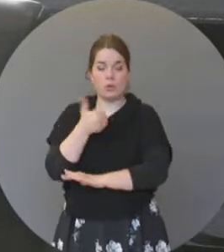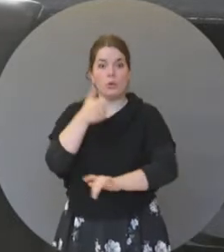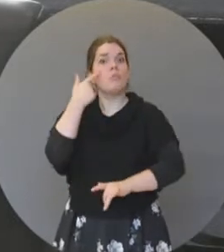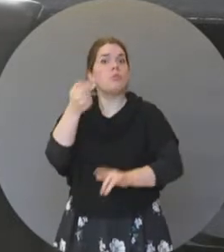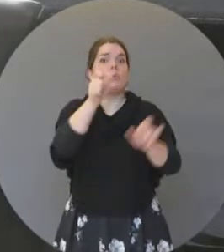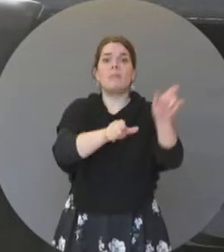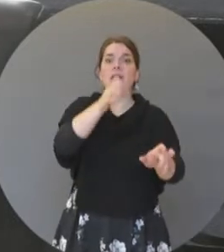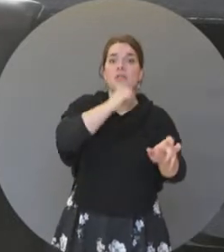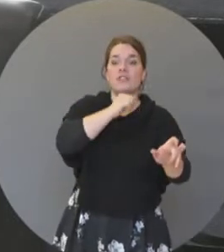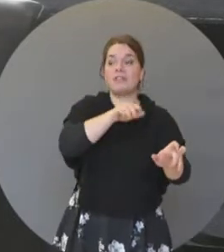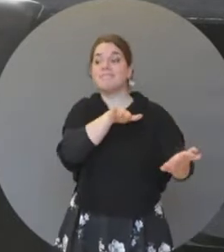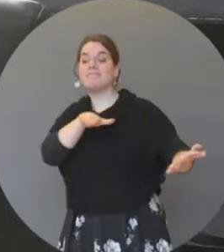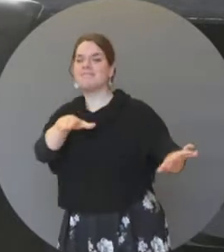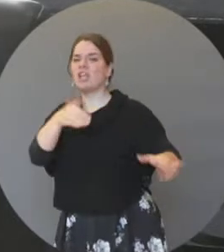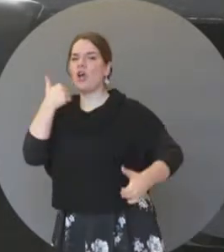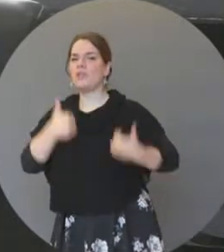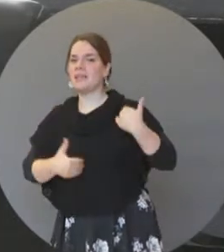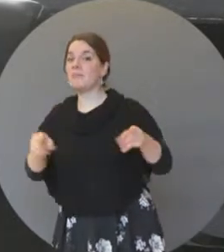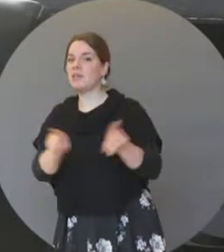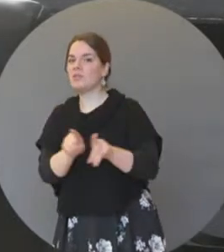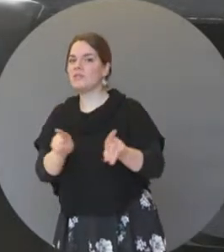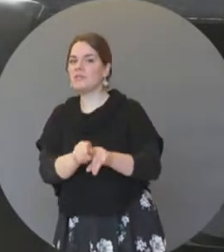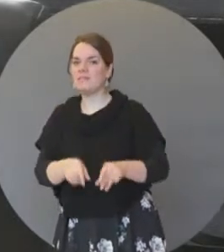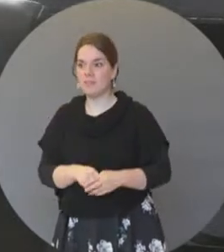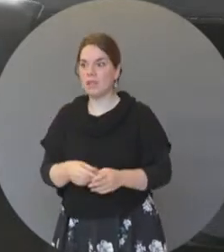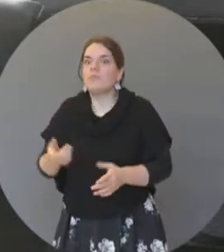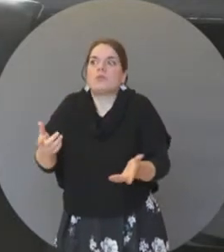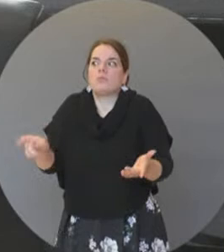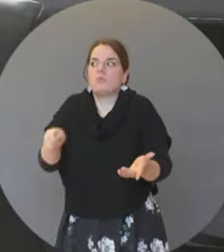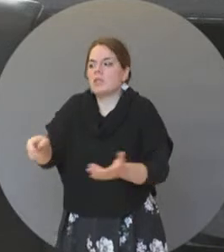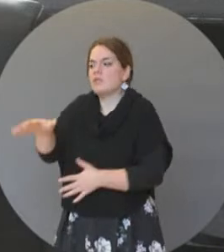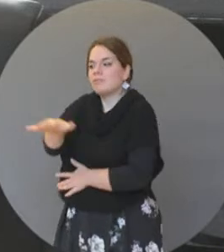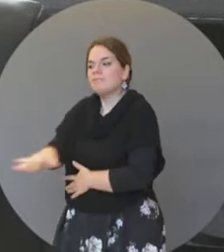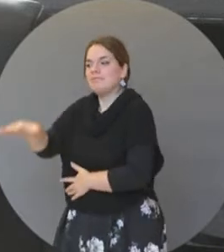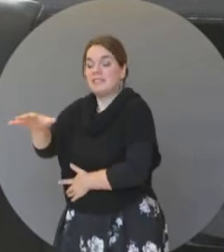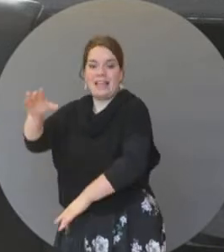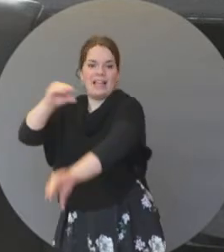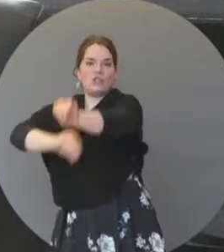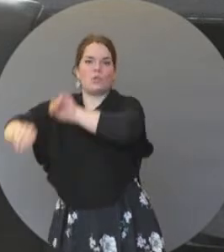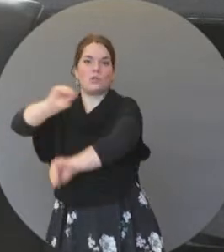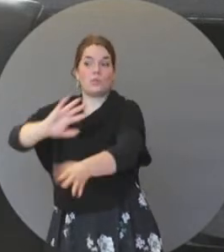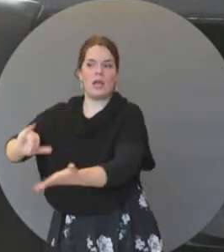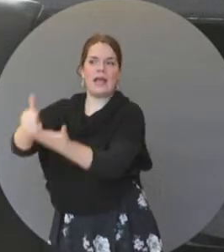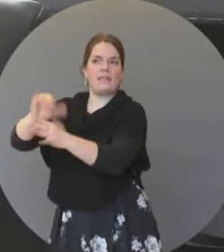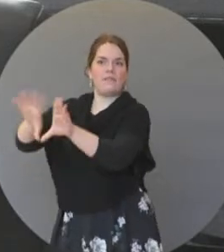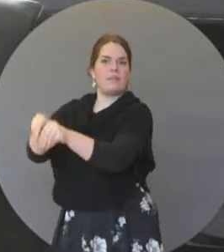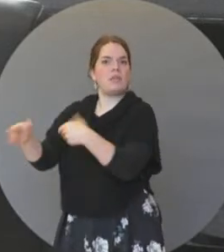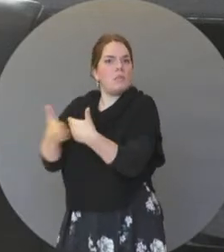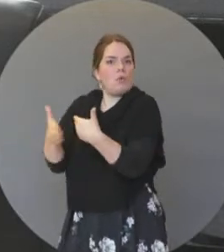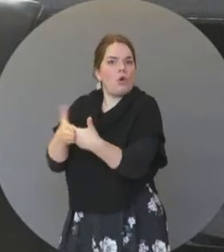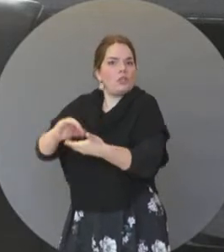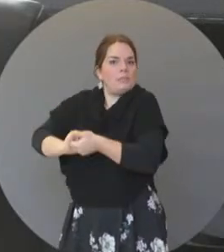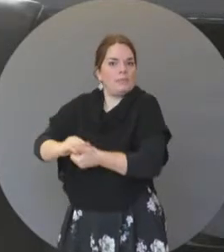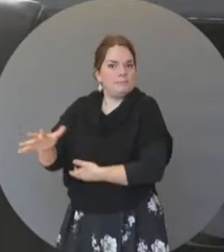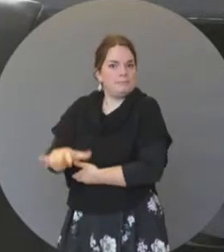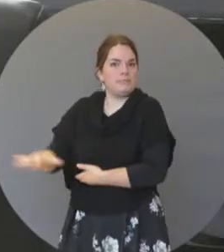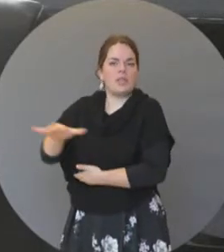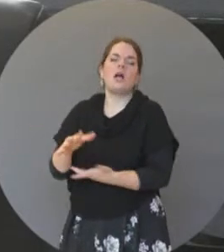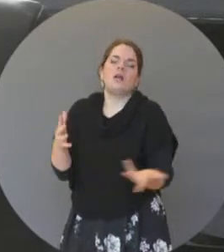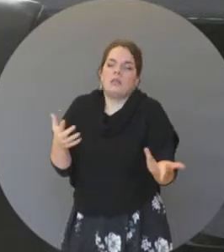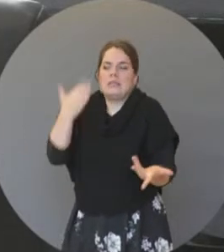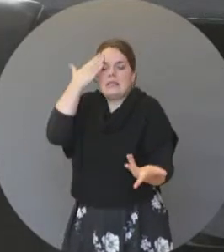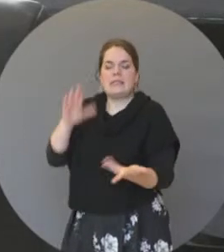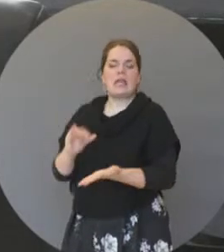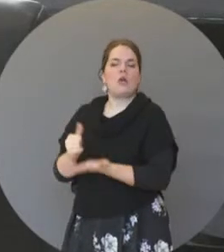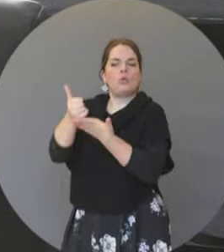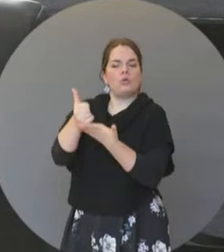de handicap et évidemment de leurs proches aidants les politiques d'autonomie aujourd'hui sont complexes on en a discuté tout à